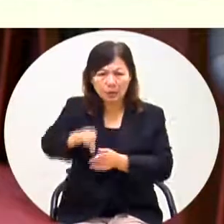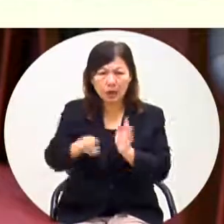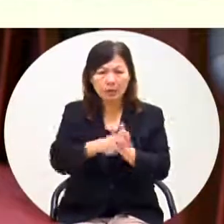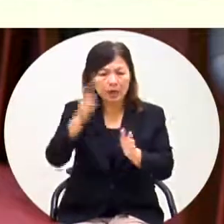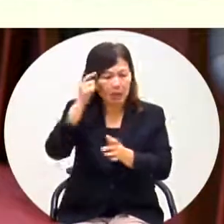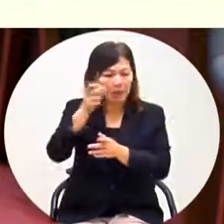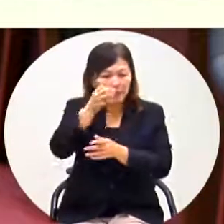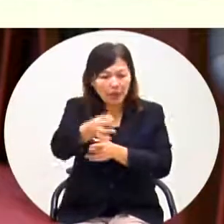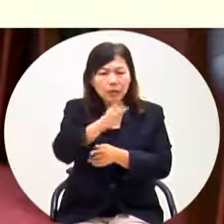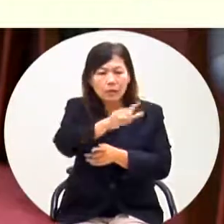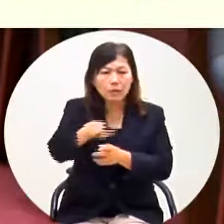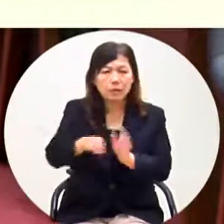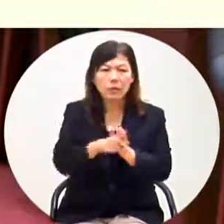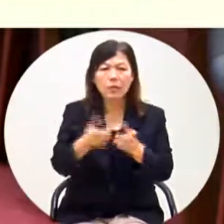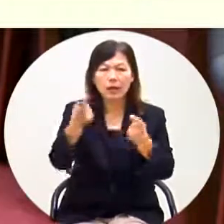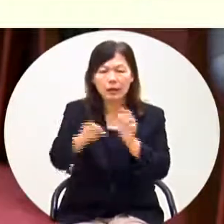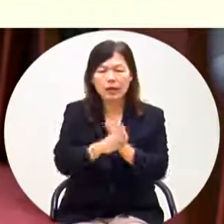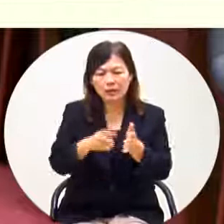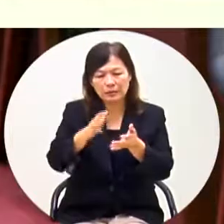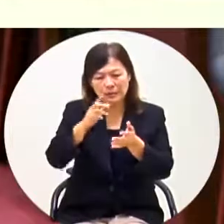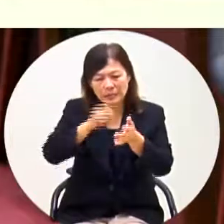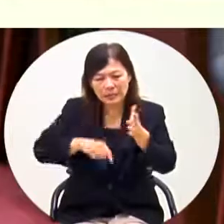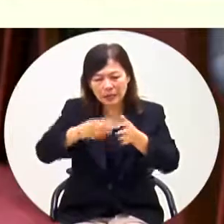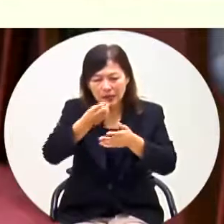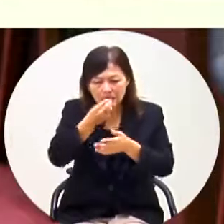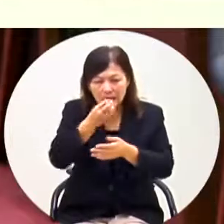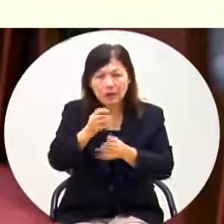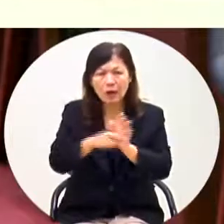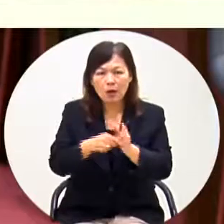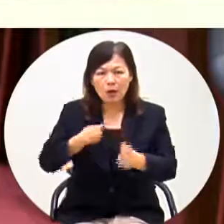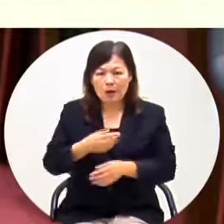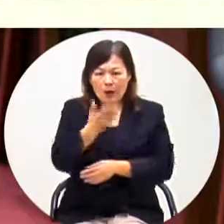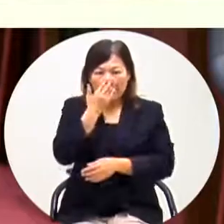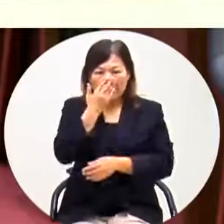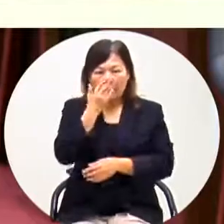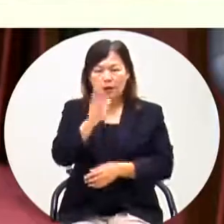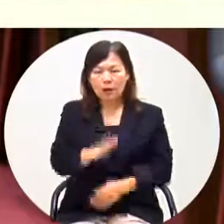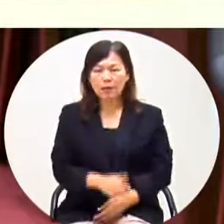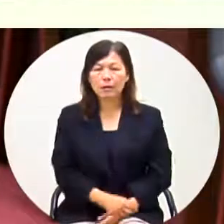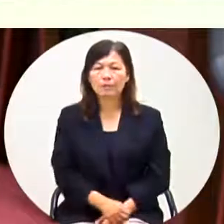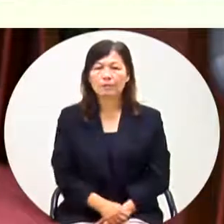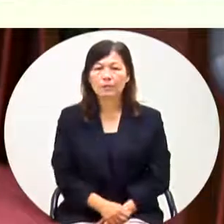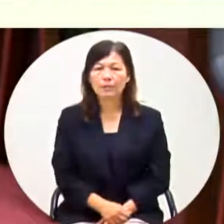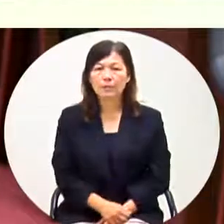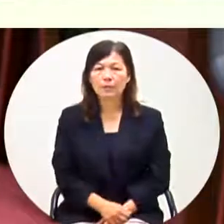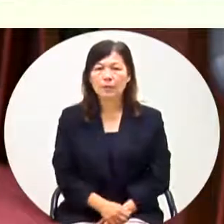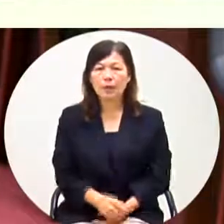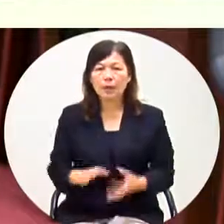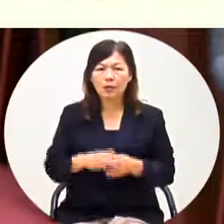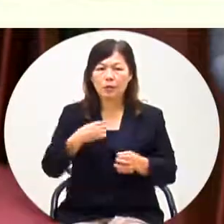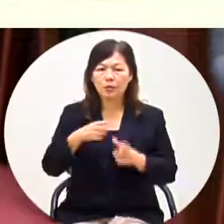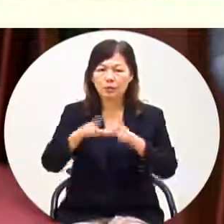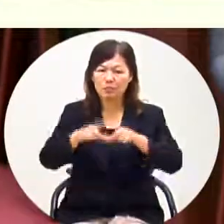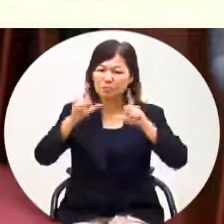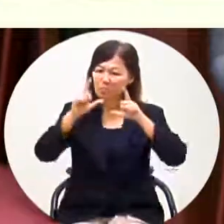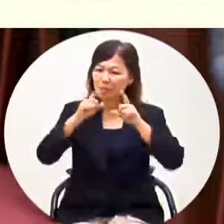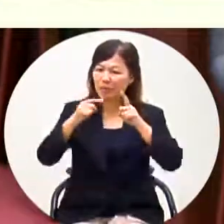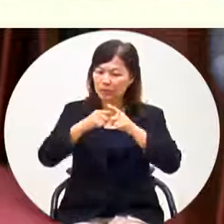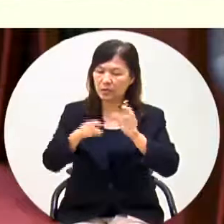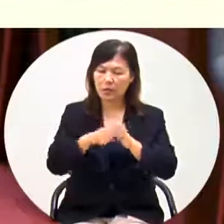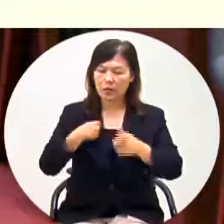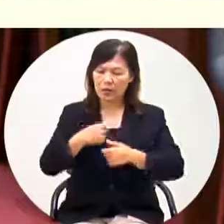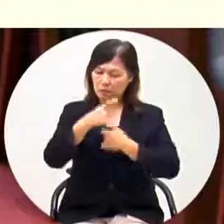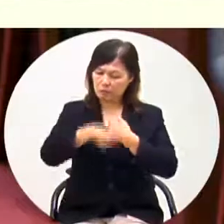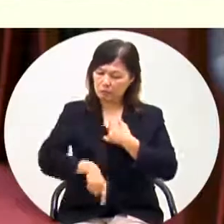下，我都不太敢停车，因为我是公众人物，我要以身作则，不能违法。